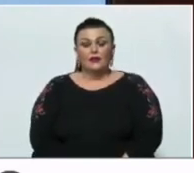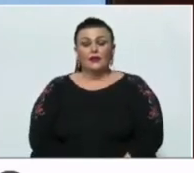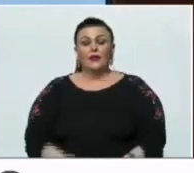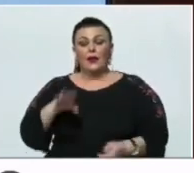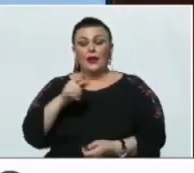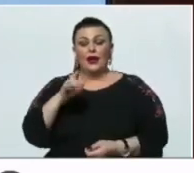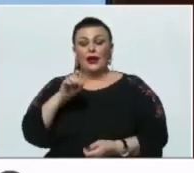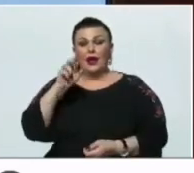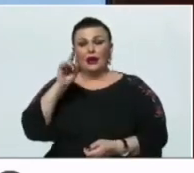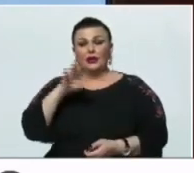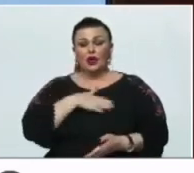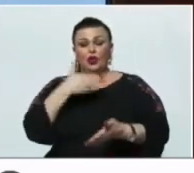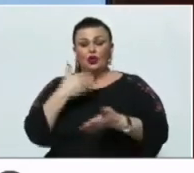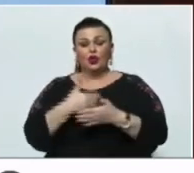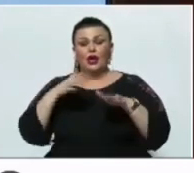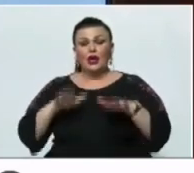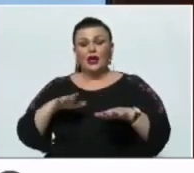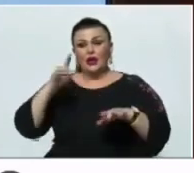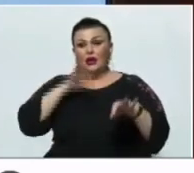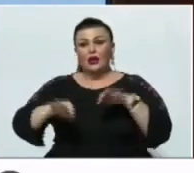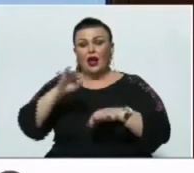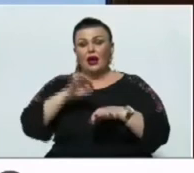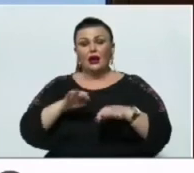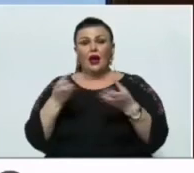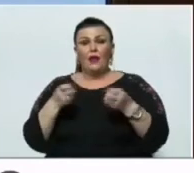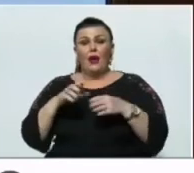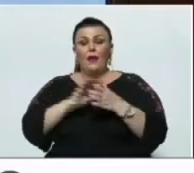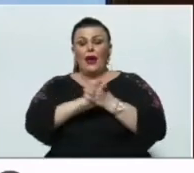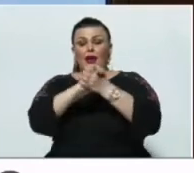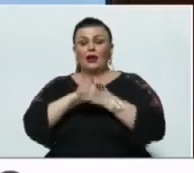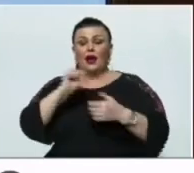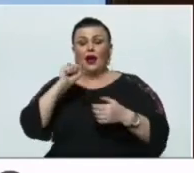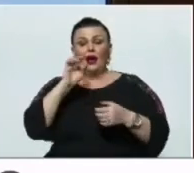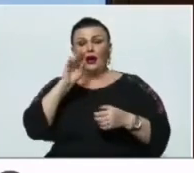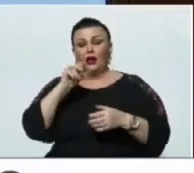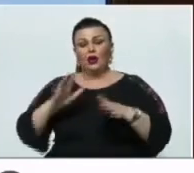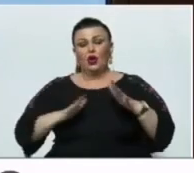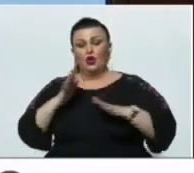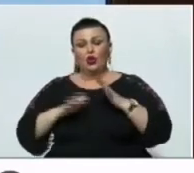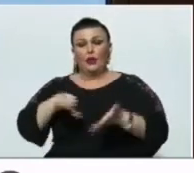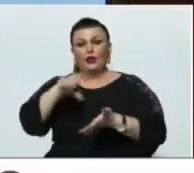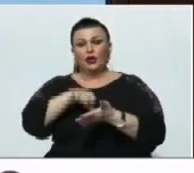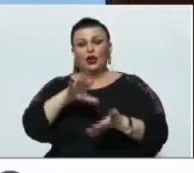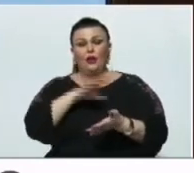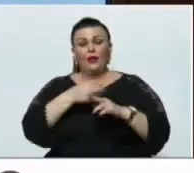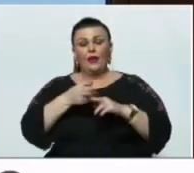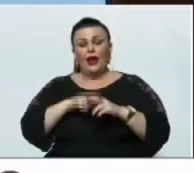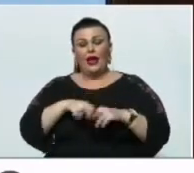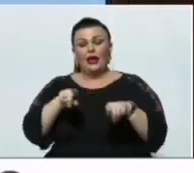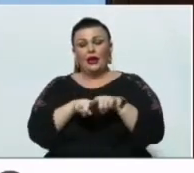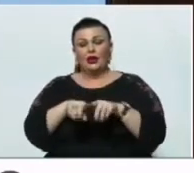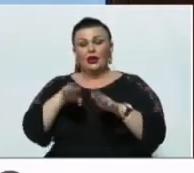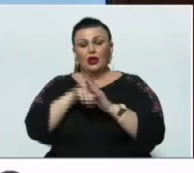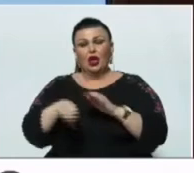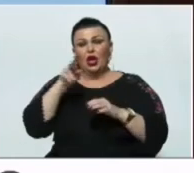Miqrasiya könüllüləri nəinki yerli layihələrdə iştirak edirlər, həmçinin beynəlxalq arenada da könüllərimiz fəal iştirak edirlər. Belə ki, 2019-cu